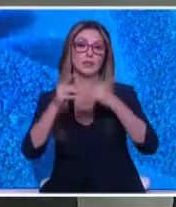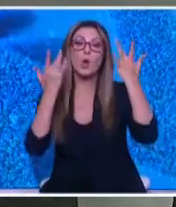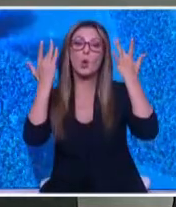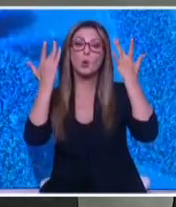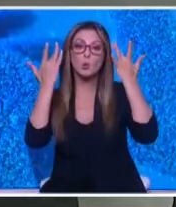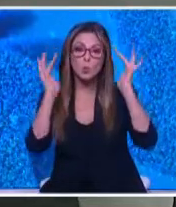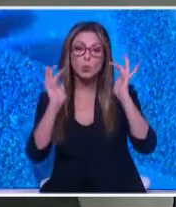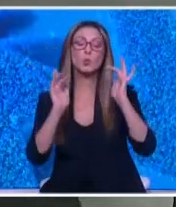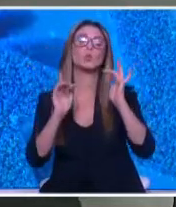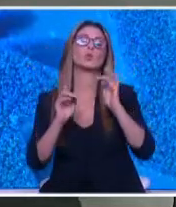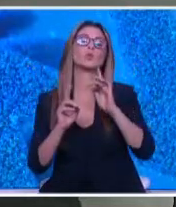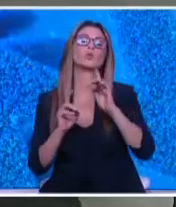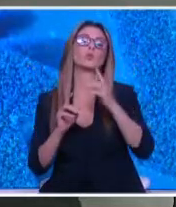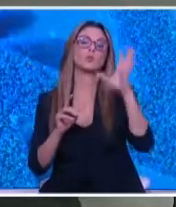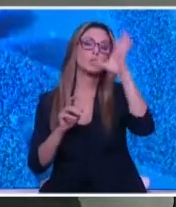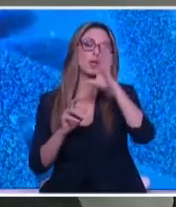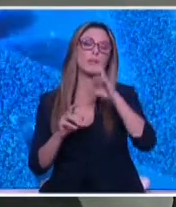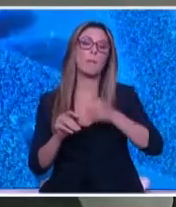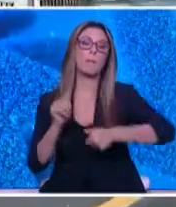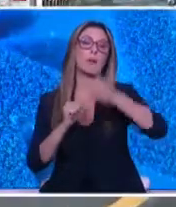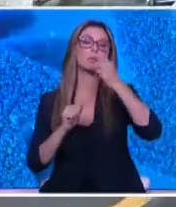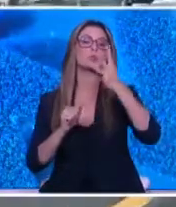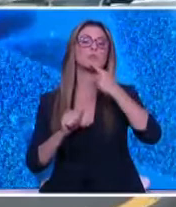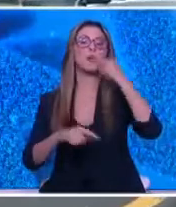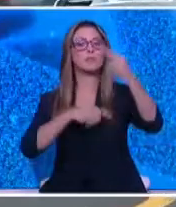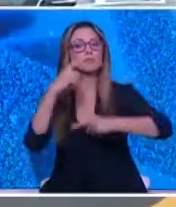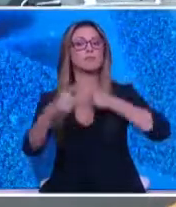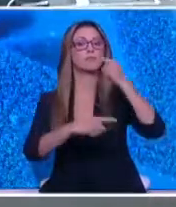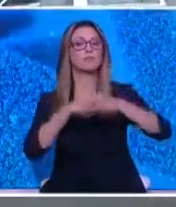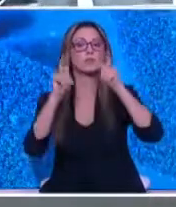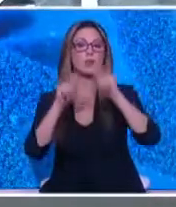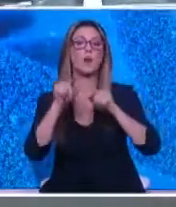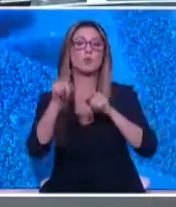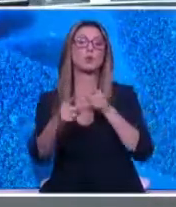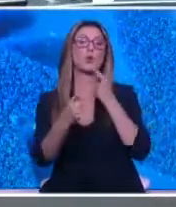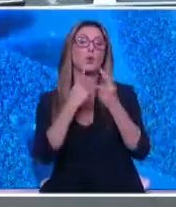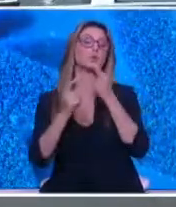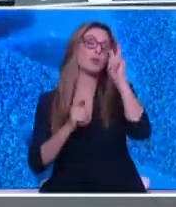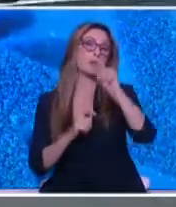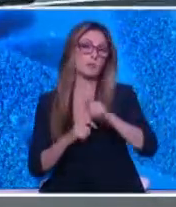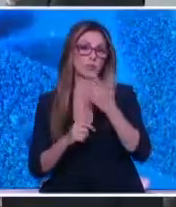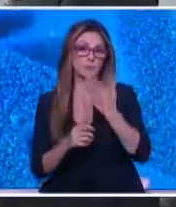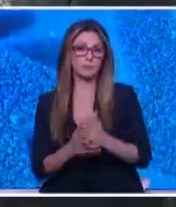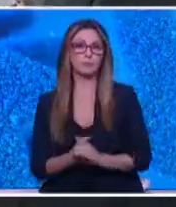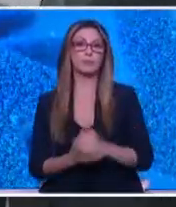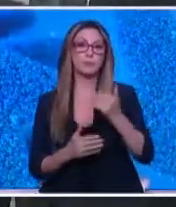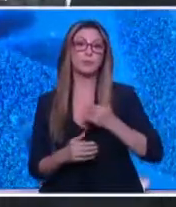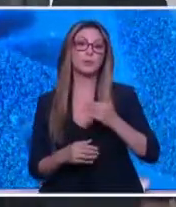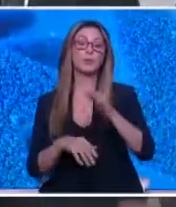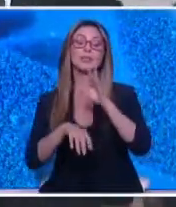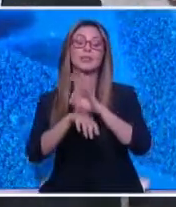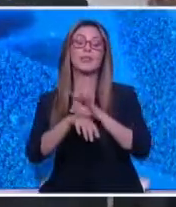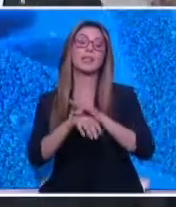Bakanlığı tarafından 3 yıldır yapılan bu etkinliklerde bir konuşma yapacak Cumhurbaşkanı Erdoğan. Önümüzdeki